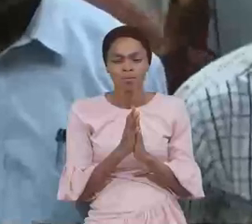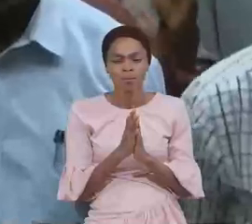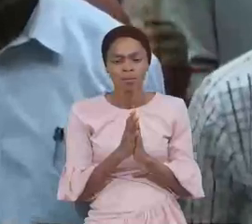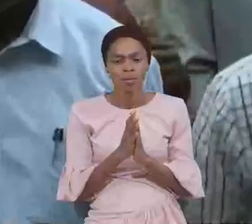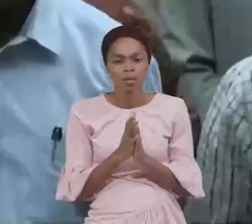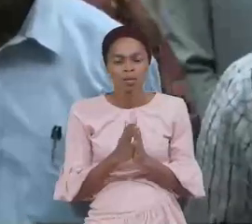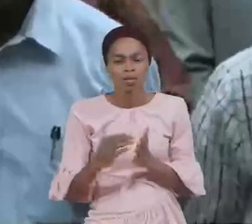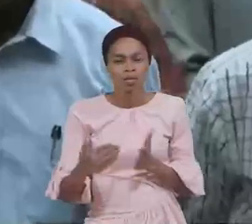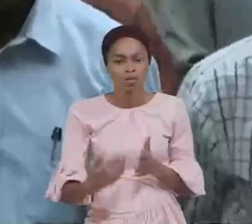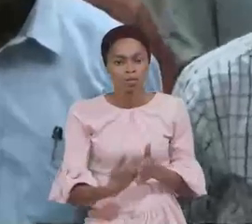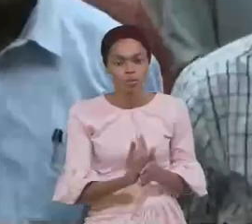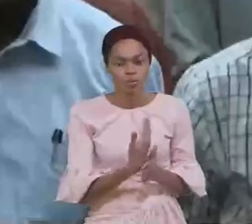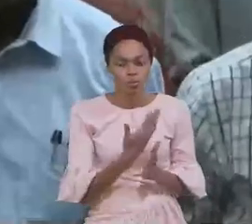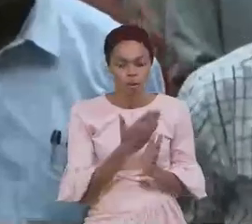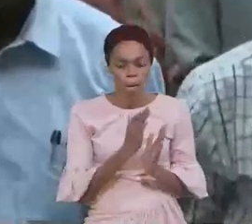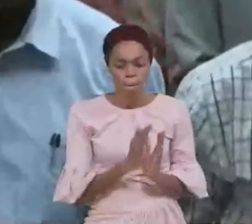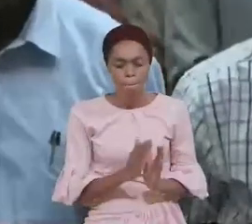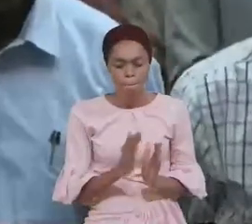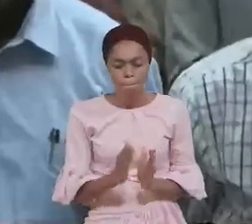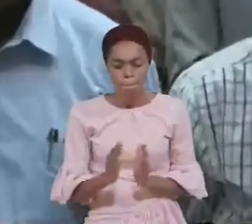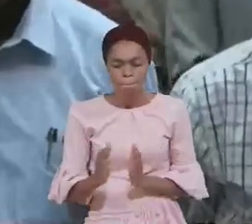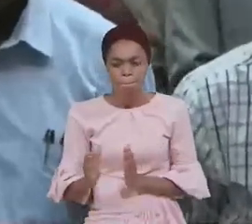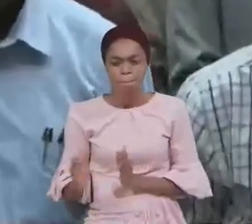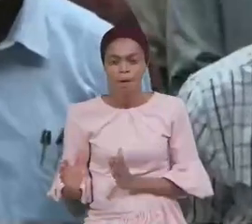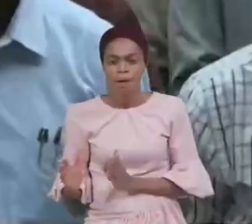De nouvelles stratégies.